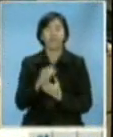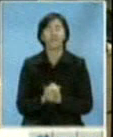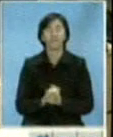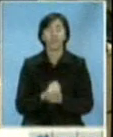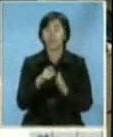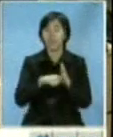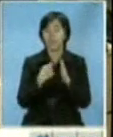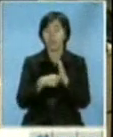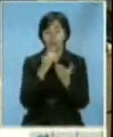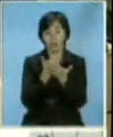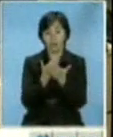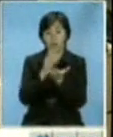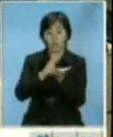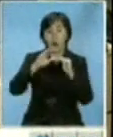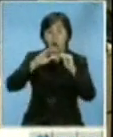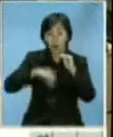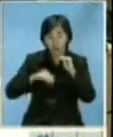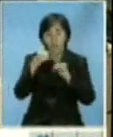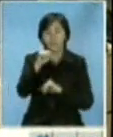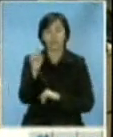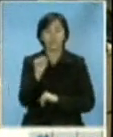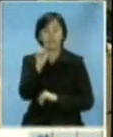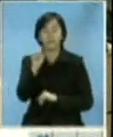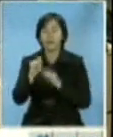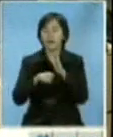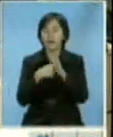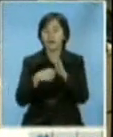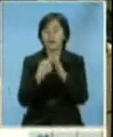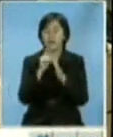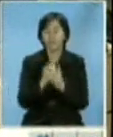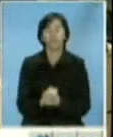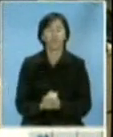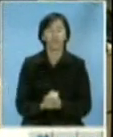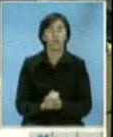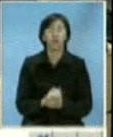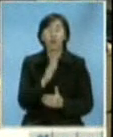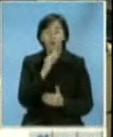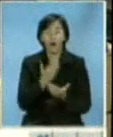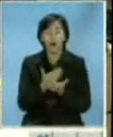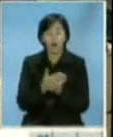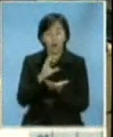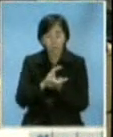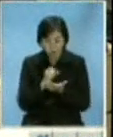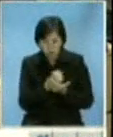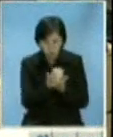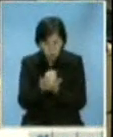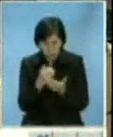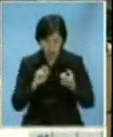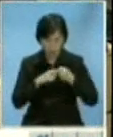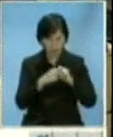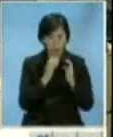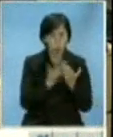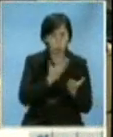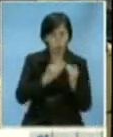เห็นว่างบประมาณเหล่านี้ไม่ได้ตอบโจทย์ที่จะลดความเหลื่อมล้ำทางเศรษฐกิจที่มีอยู่